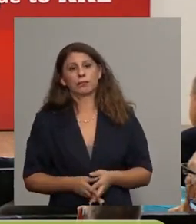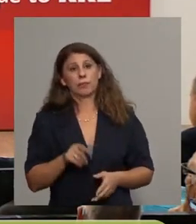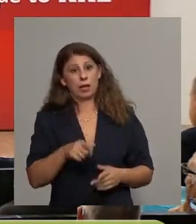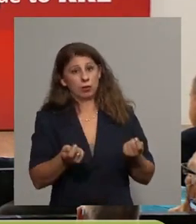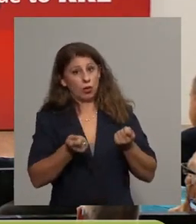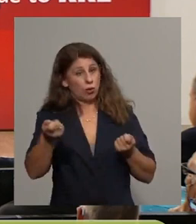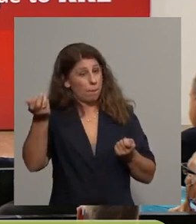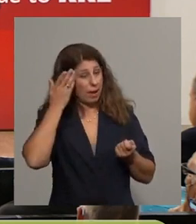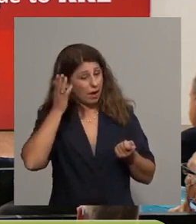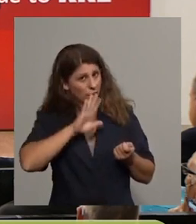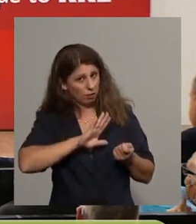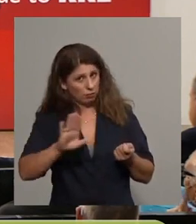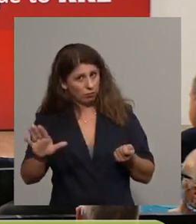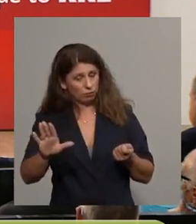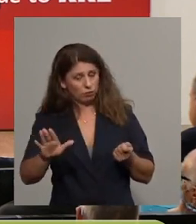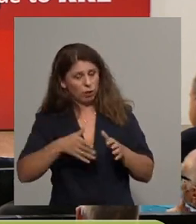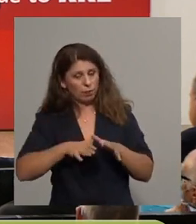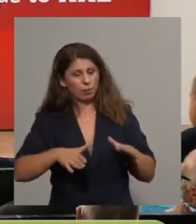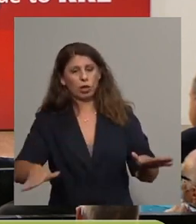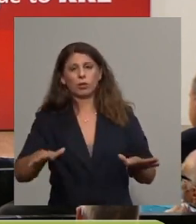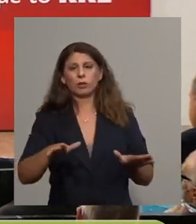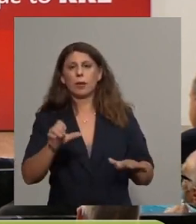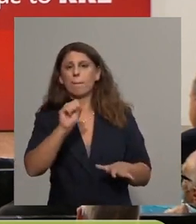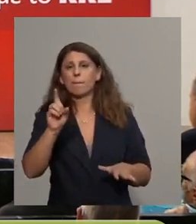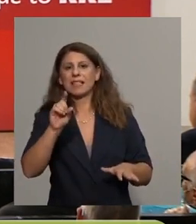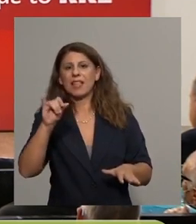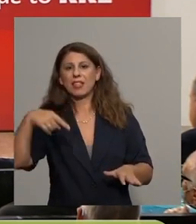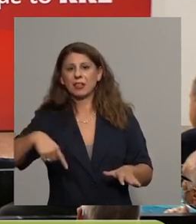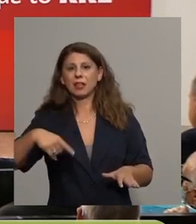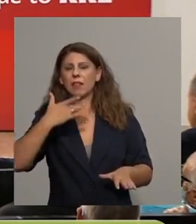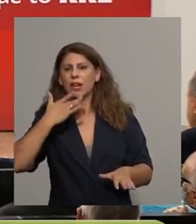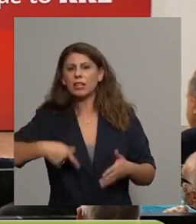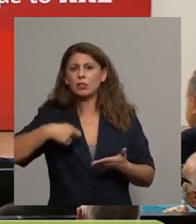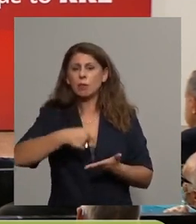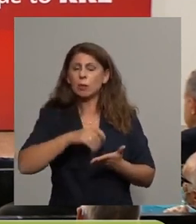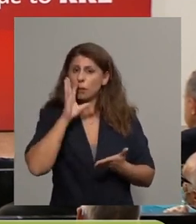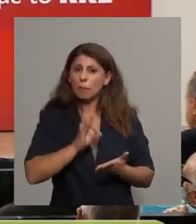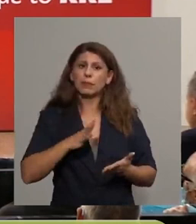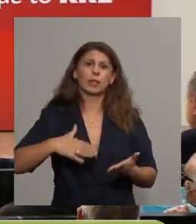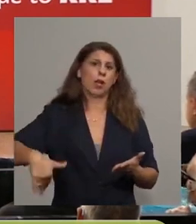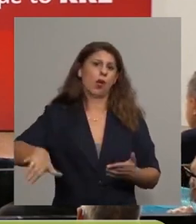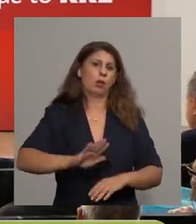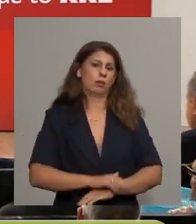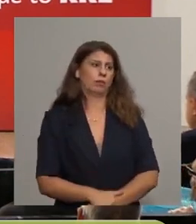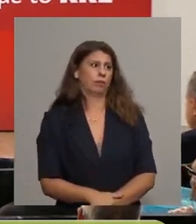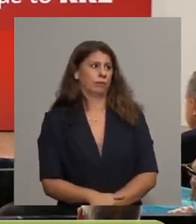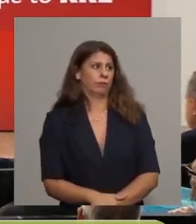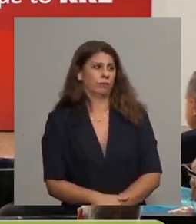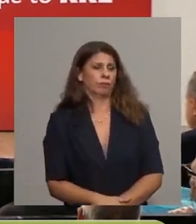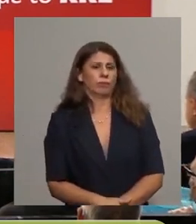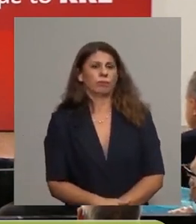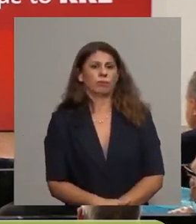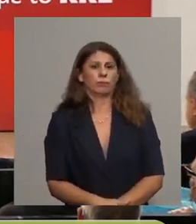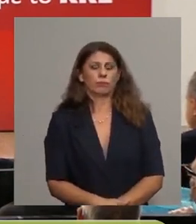έργο πανάκριβο που προωθείται με σδίτ και θα το χρυσοπληρώνει πραγματικά ο λαός μας.